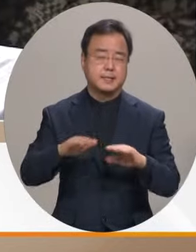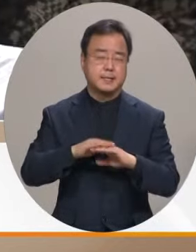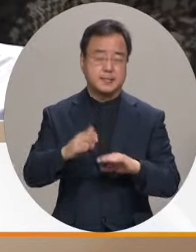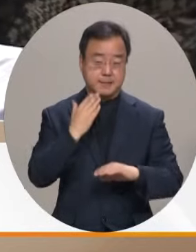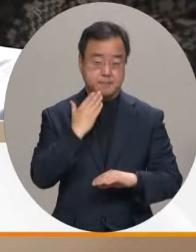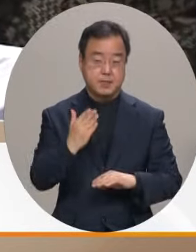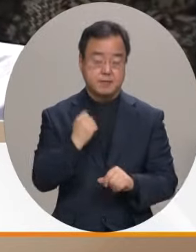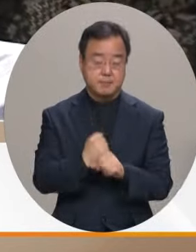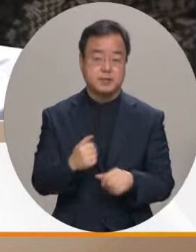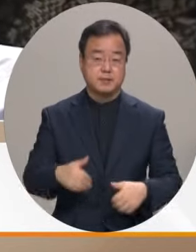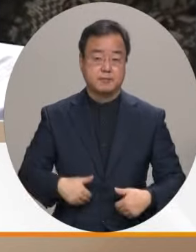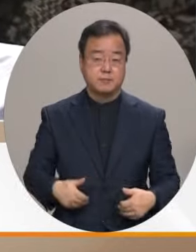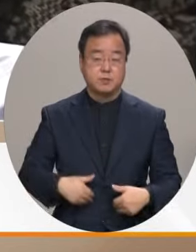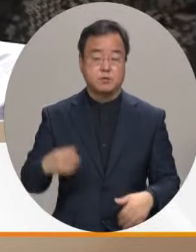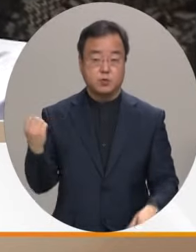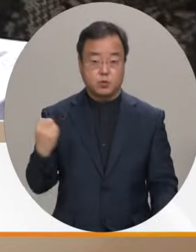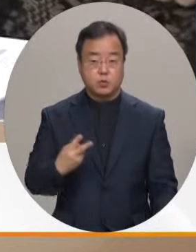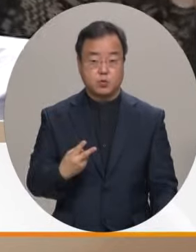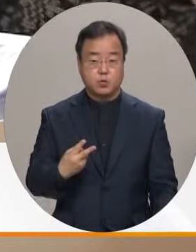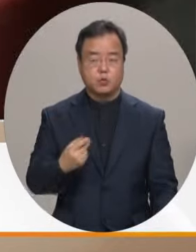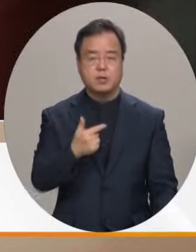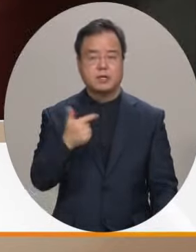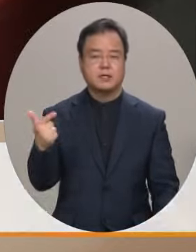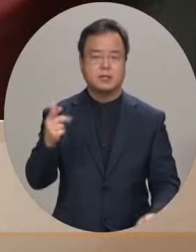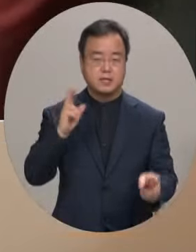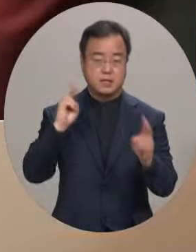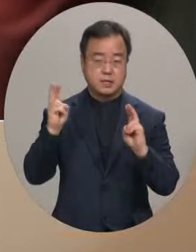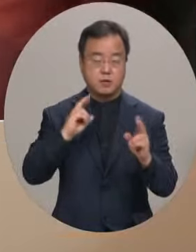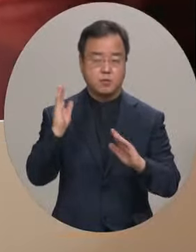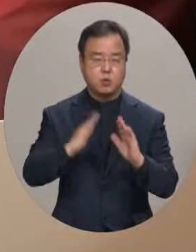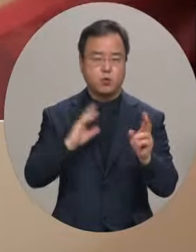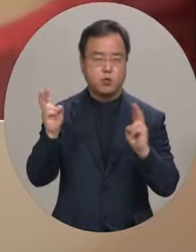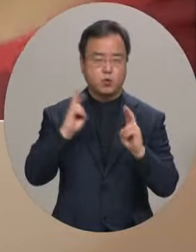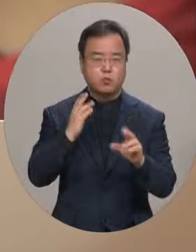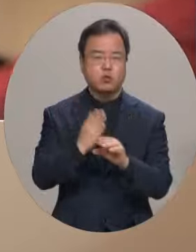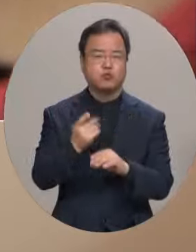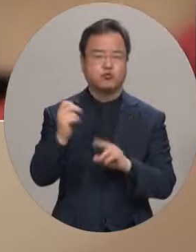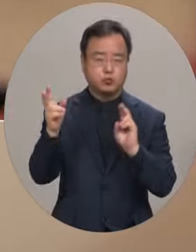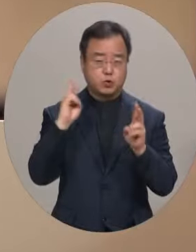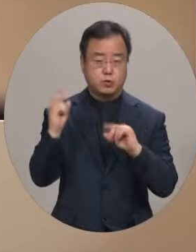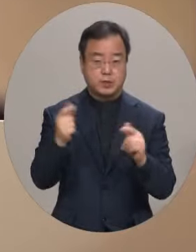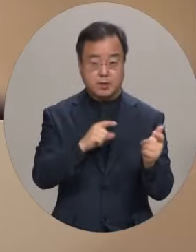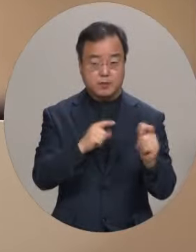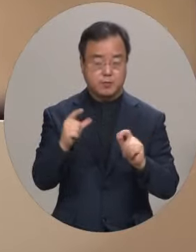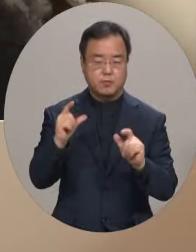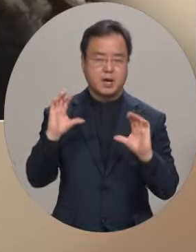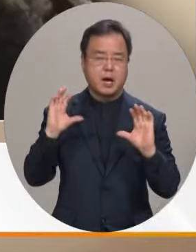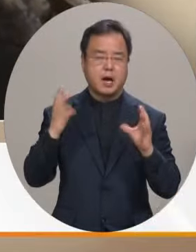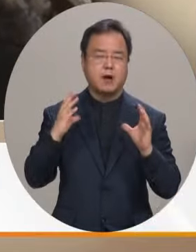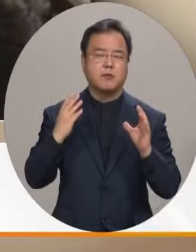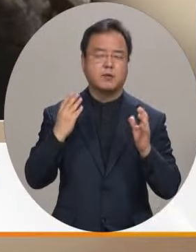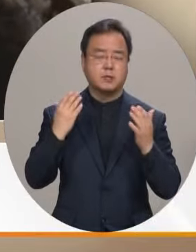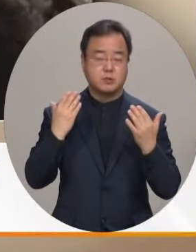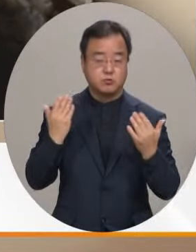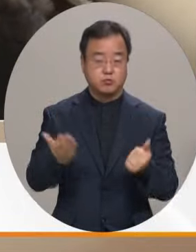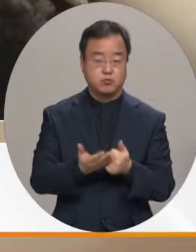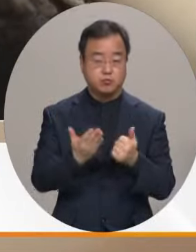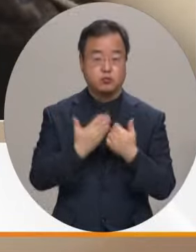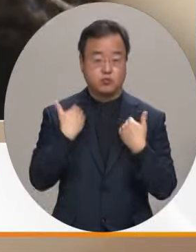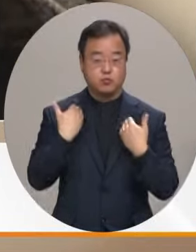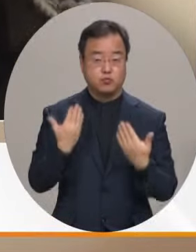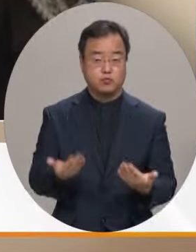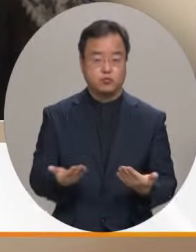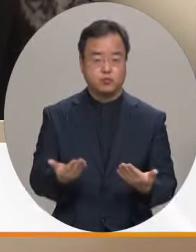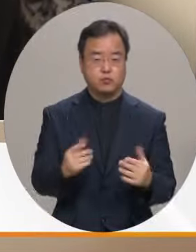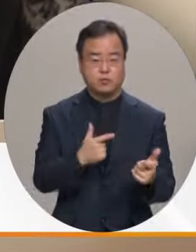해야 합니다 그리고 또 중요한 것은 대기업 공기업과 중소기업간의 어 유가 휴직제도 일가정 양 제도 사용에